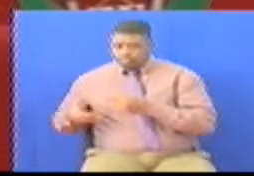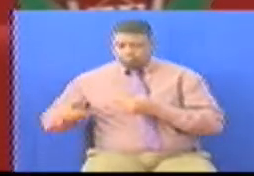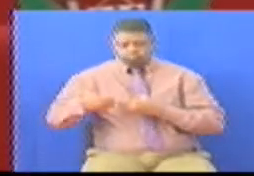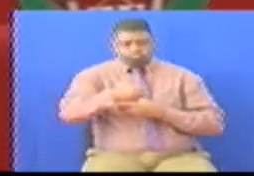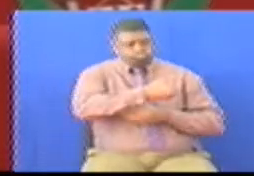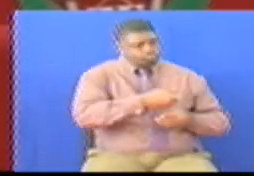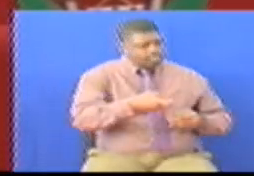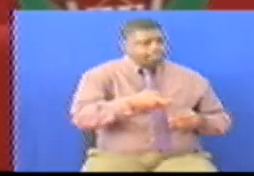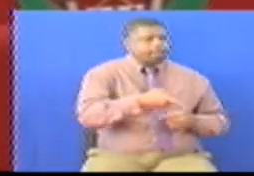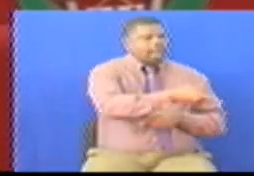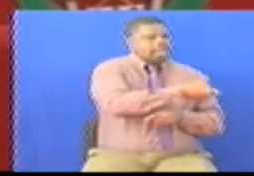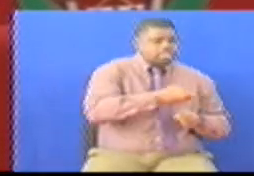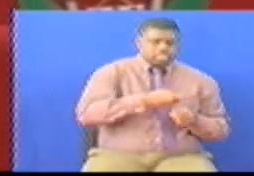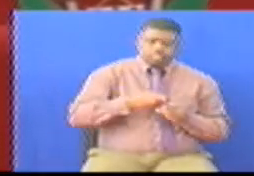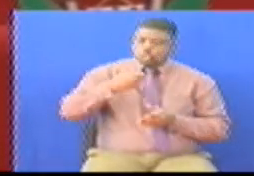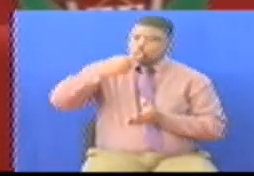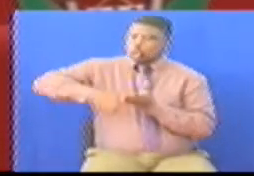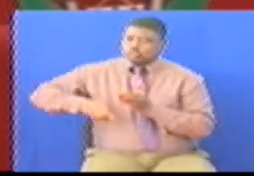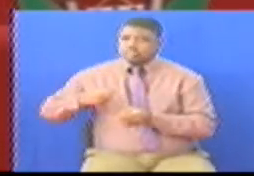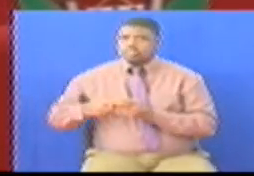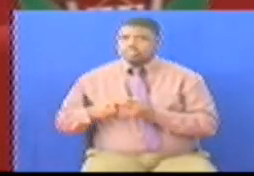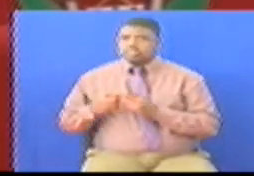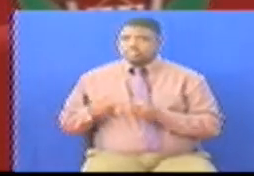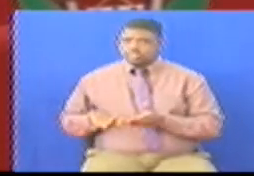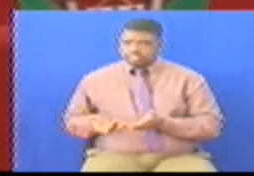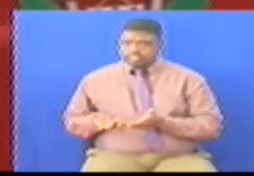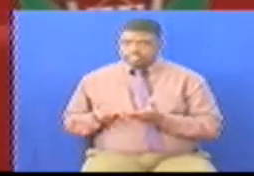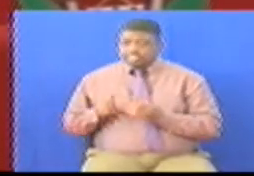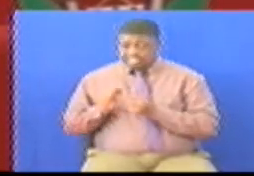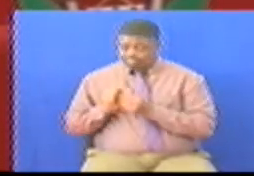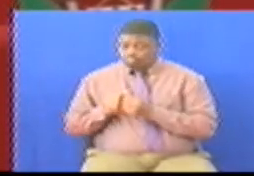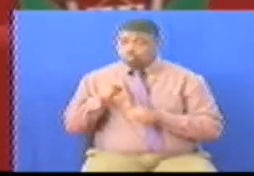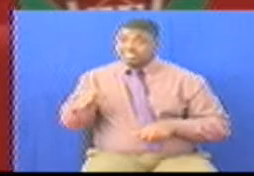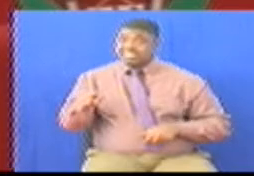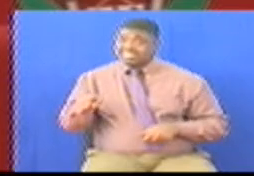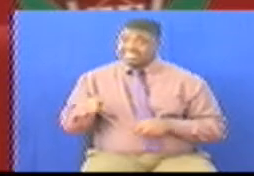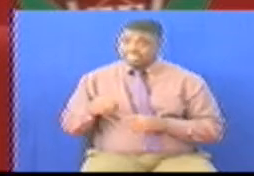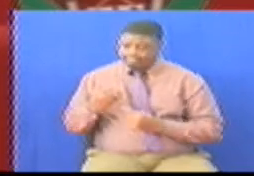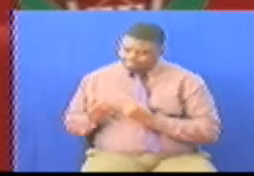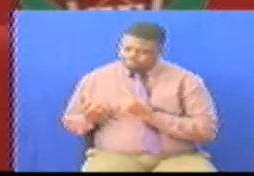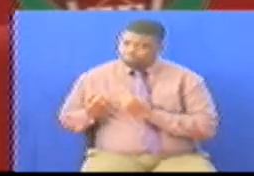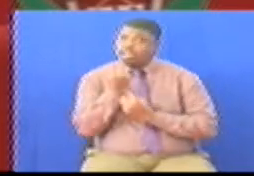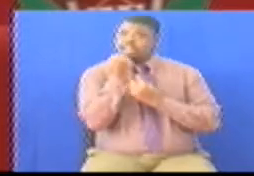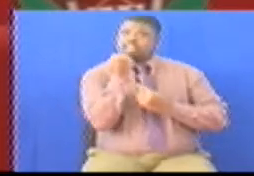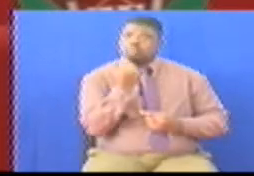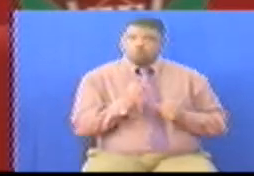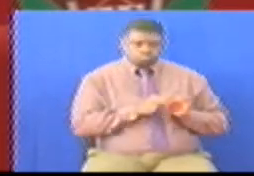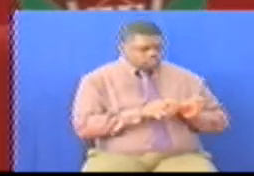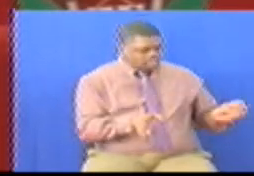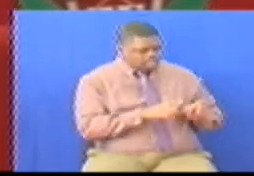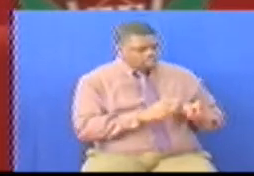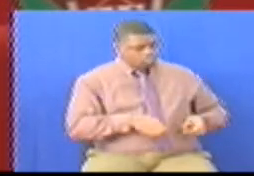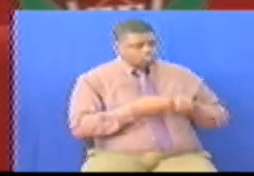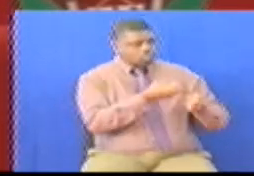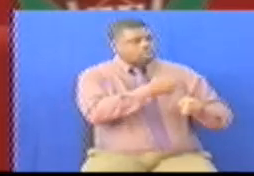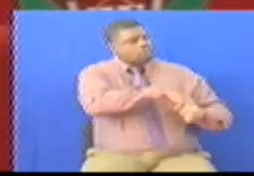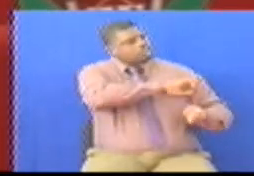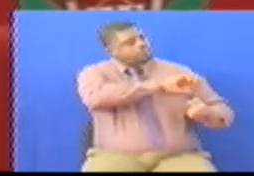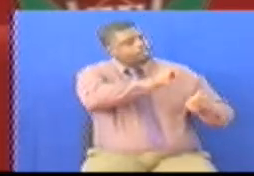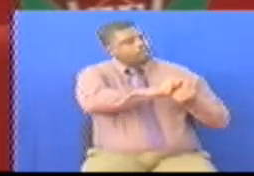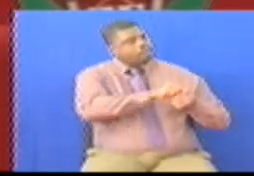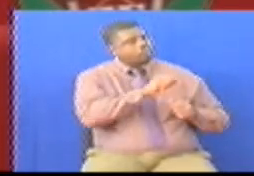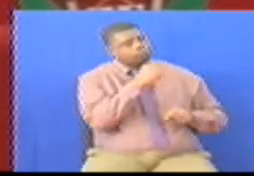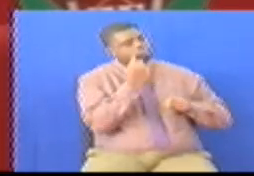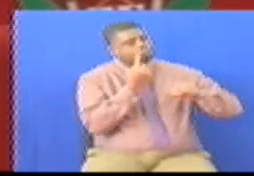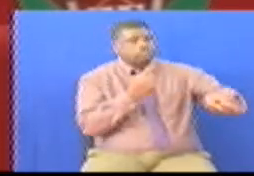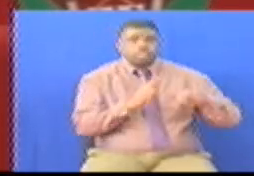madeni na kodi zilizokadiriwa. Jambo hili litafanikiwa kwa kutenga na kutoa rasilimali za kutosha, uwepo